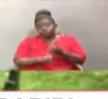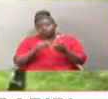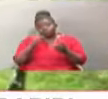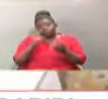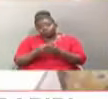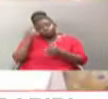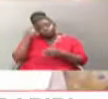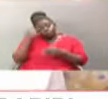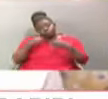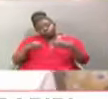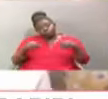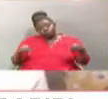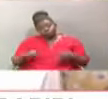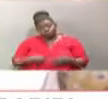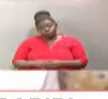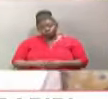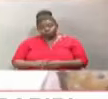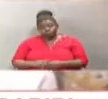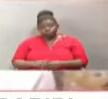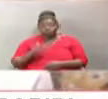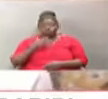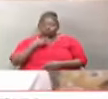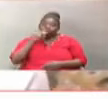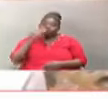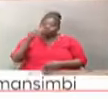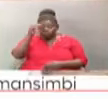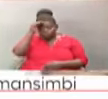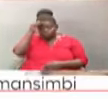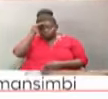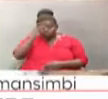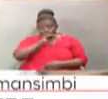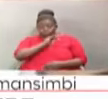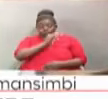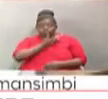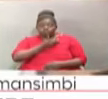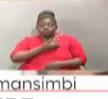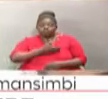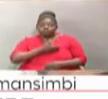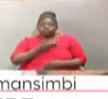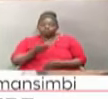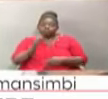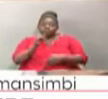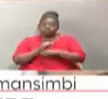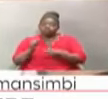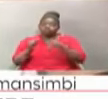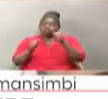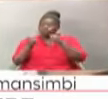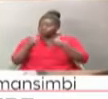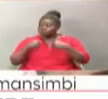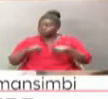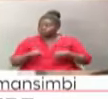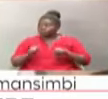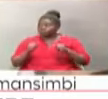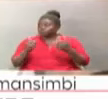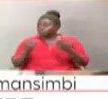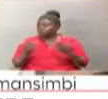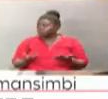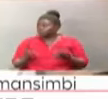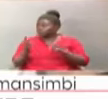ssekukkulu. Za abapolisi waffe omulimu gwe bakoze wamu n'abatuuze